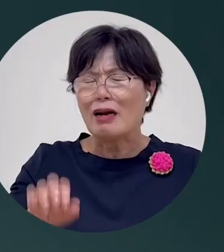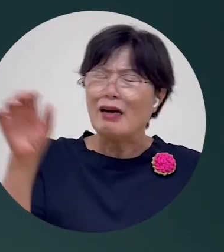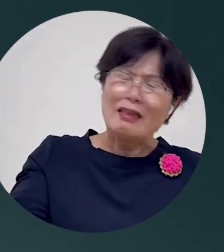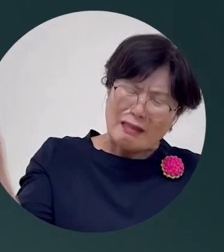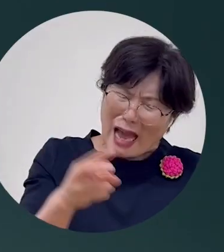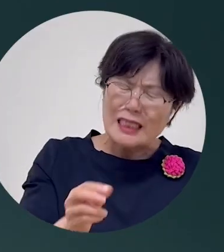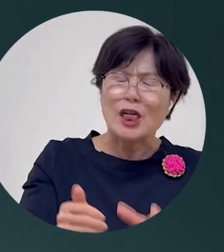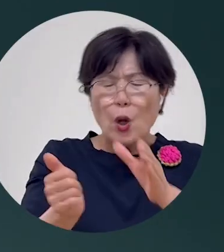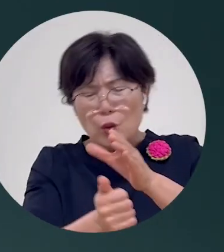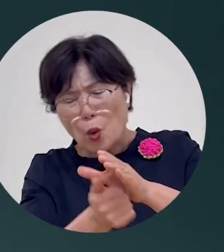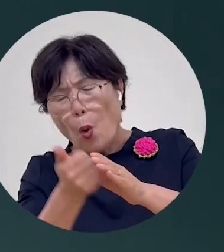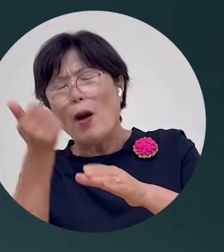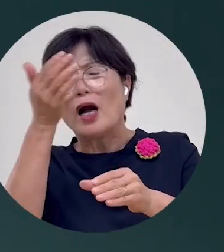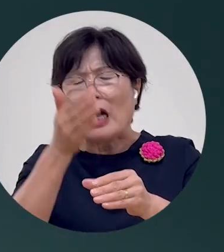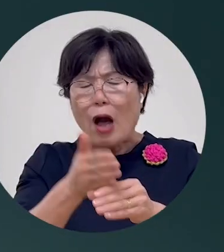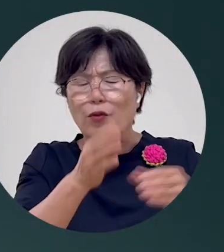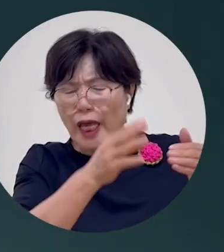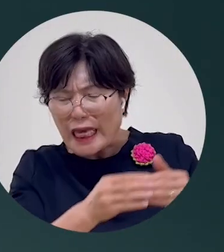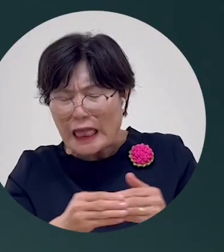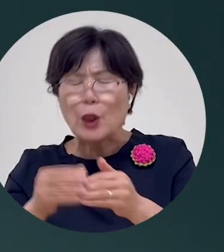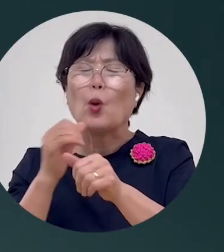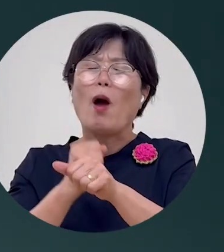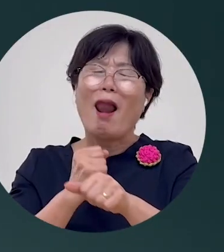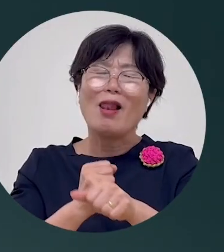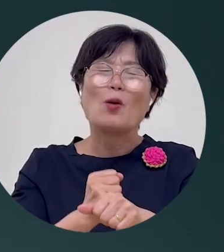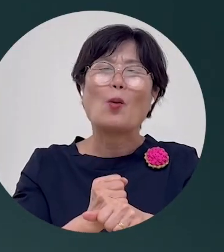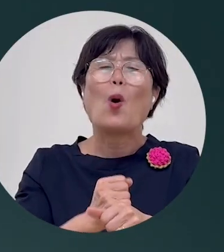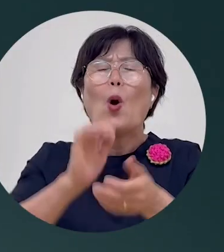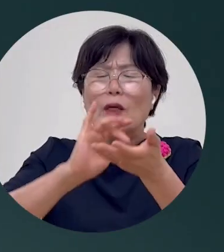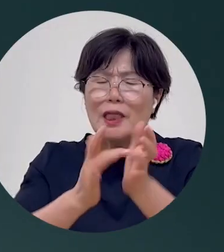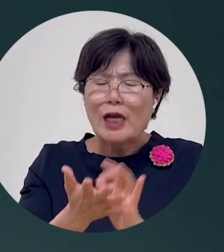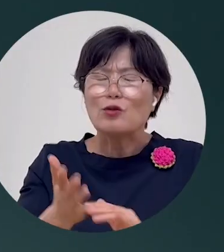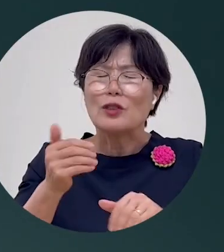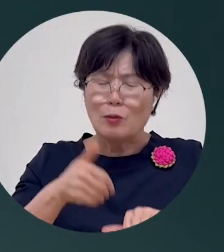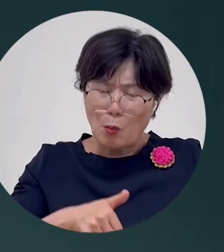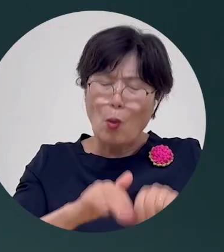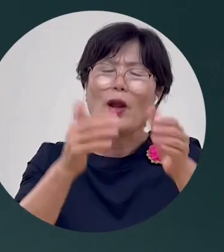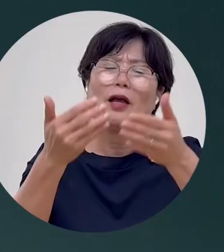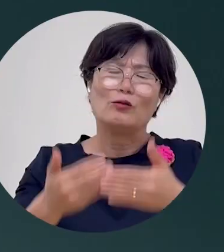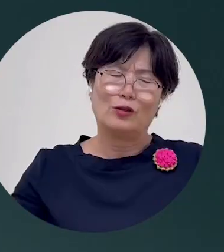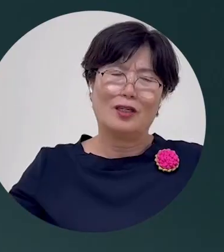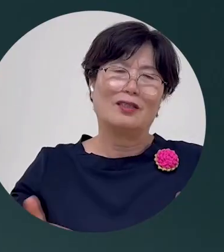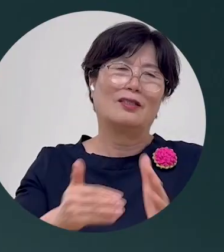주실 누구를 하나님이 보내주셨어요? 예수님을 보내주셨어요.